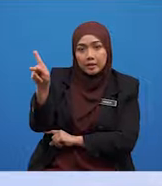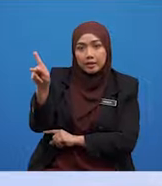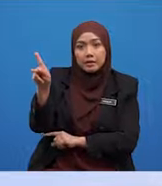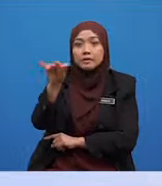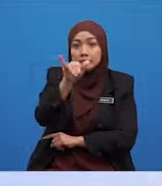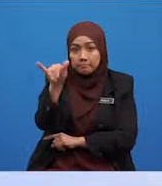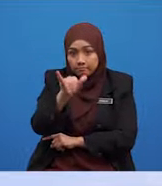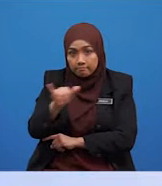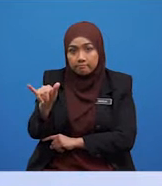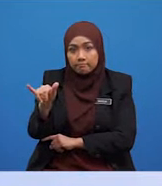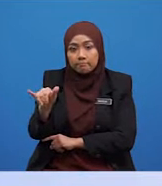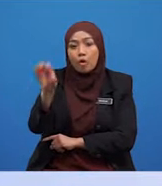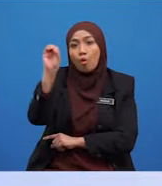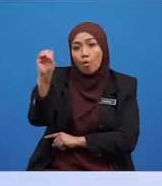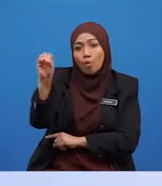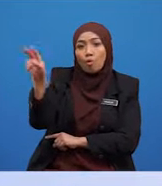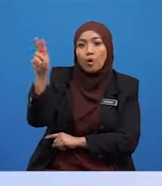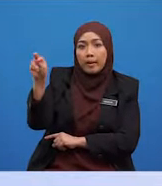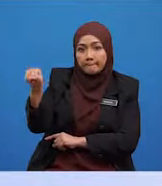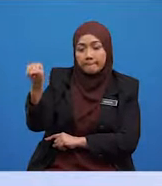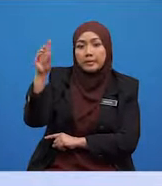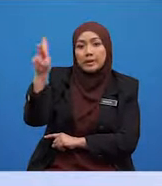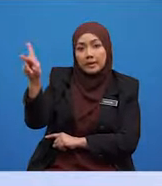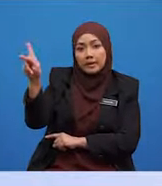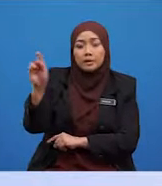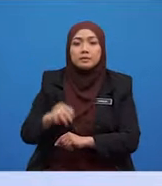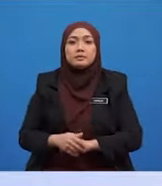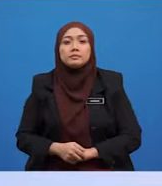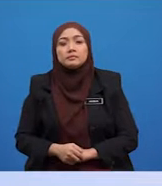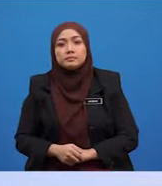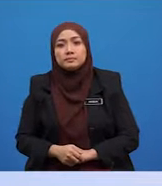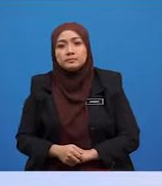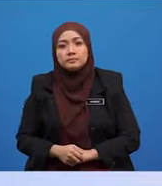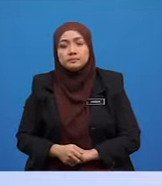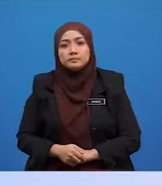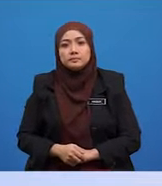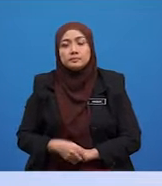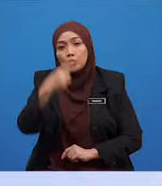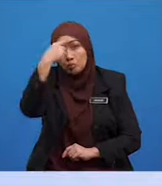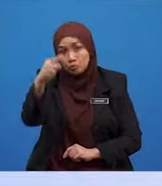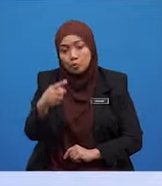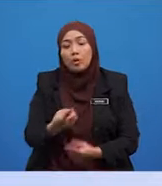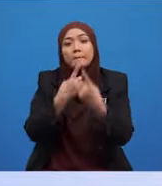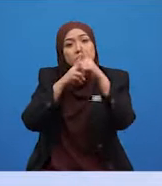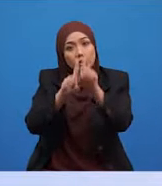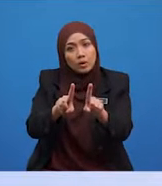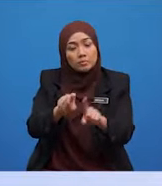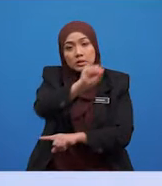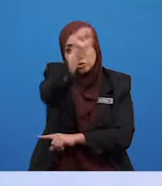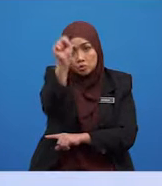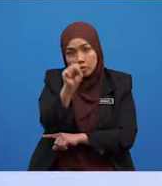soalan. Dari soalan, diberi OK ialah 4 cm dan